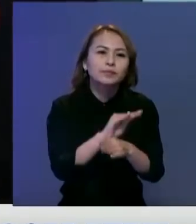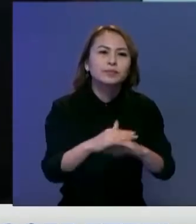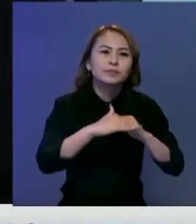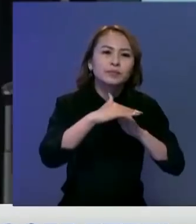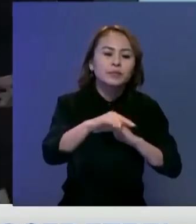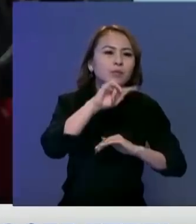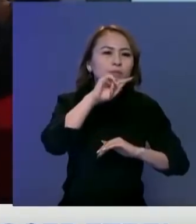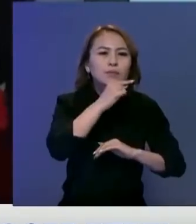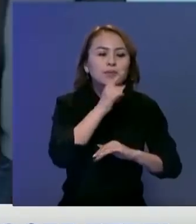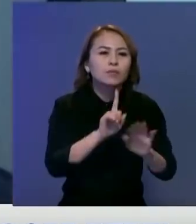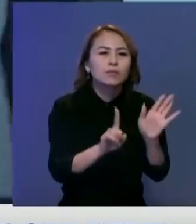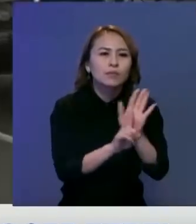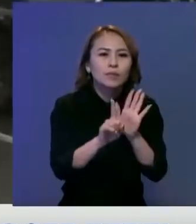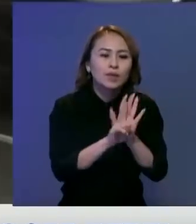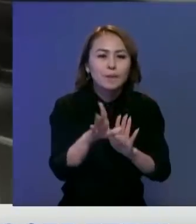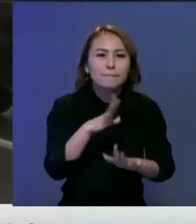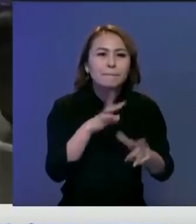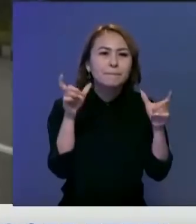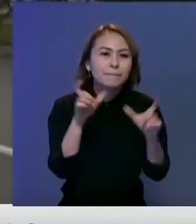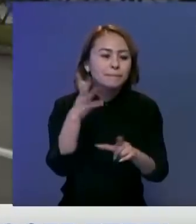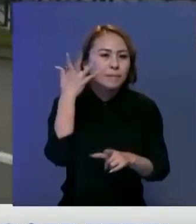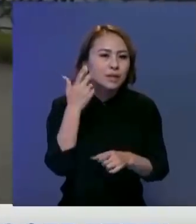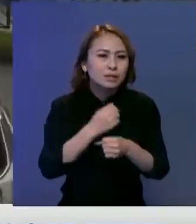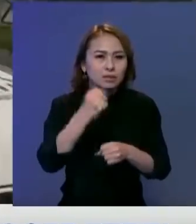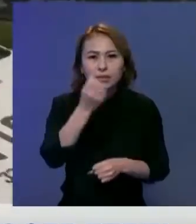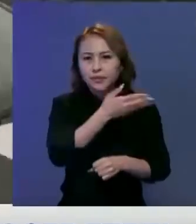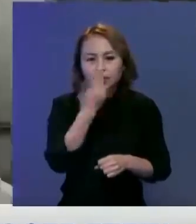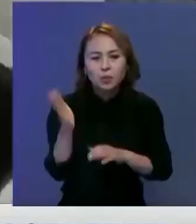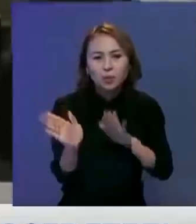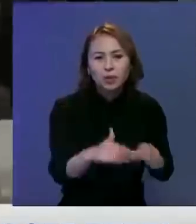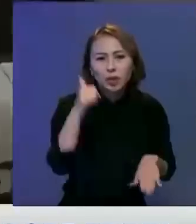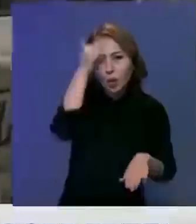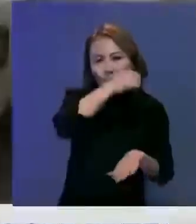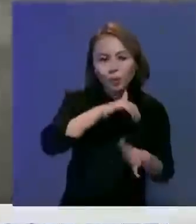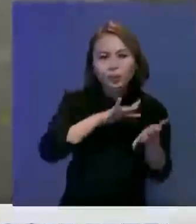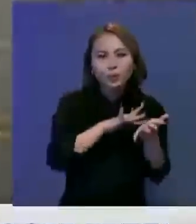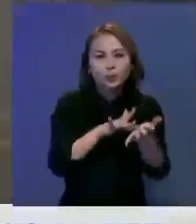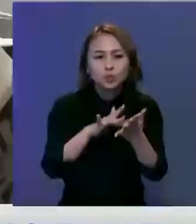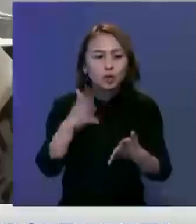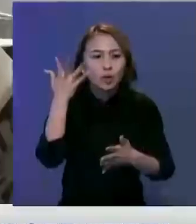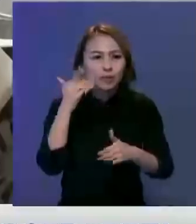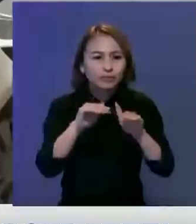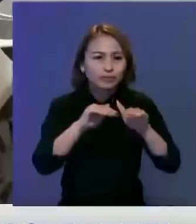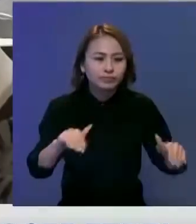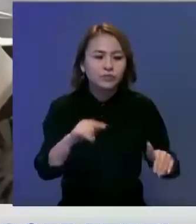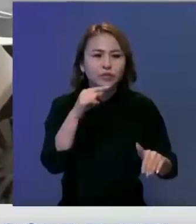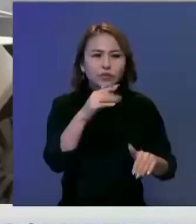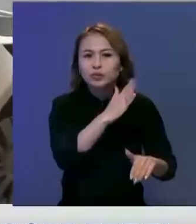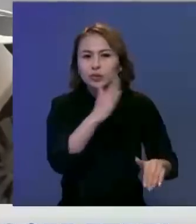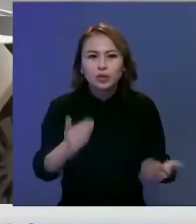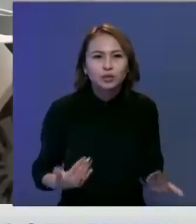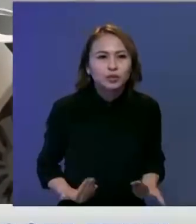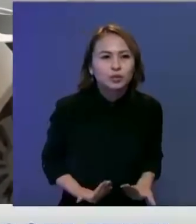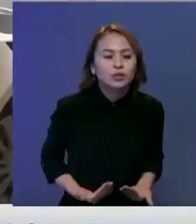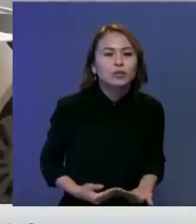білік экономика қан жүгірті үшін карантинды қатанғдатпай отыр. Мәселен өткен жылы туризм саласы туралап қалғандықтан елдің мүңдаған тұрғыны